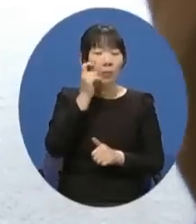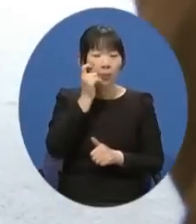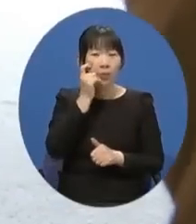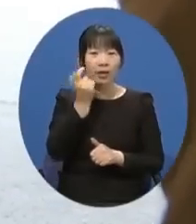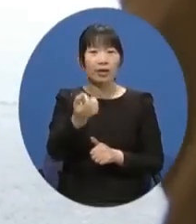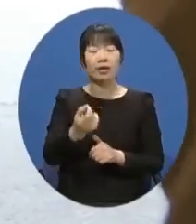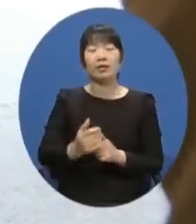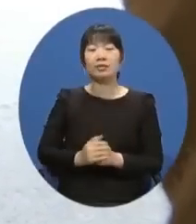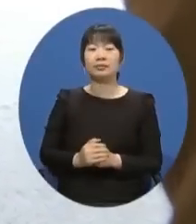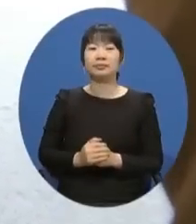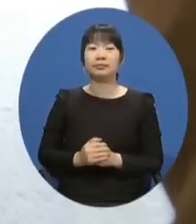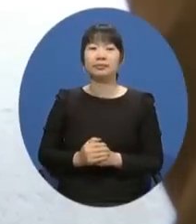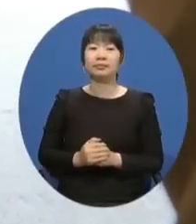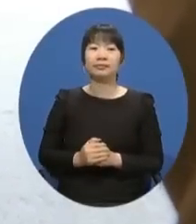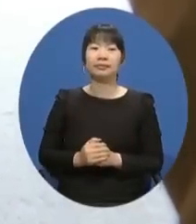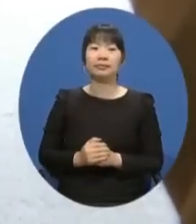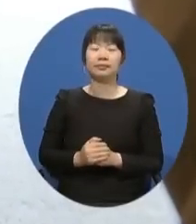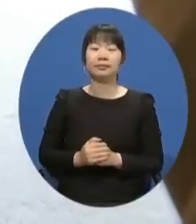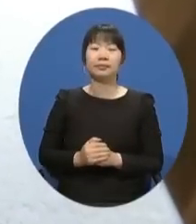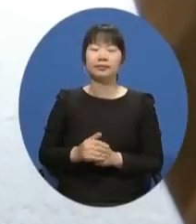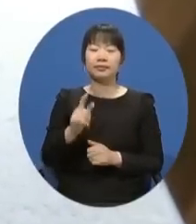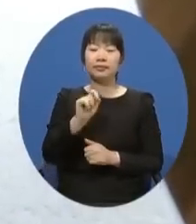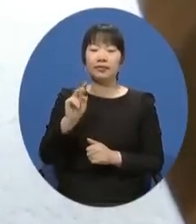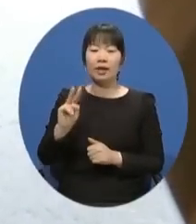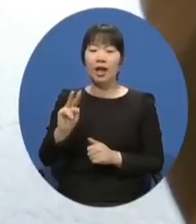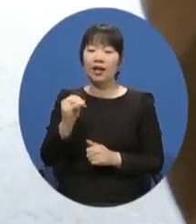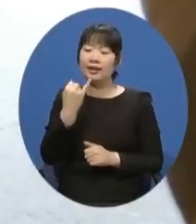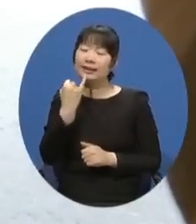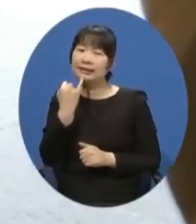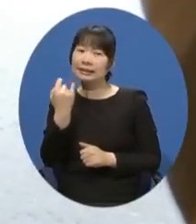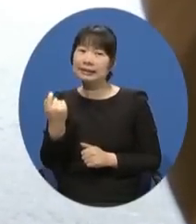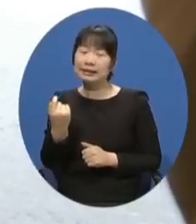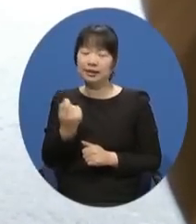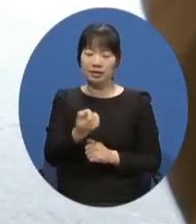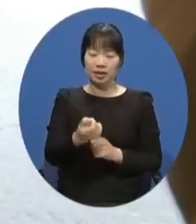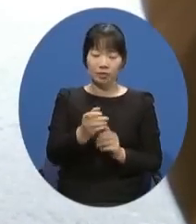고야야, 괜찮아. 작은 물고기 사면 되지.